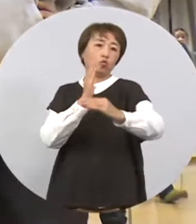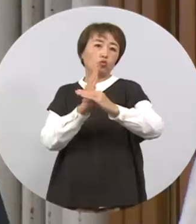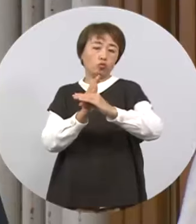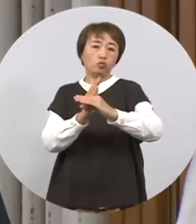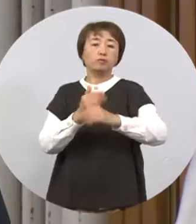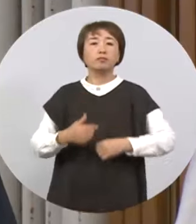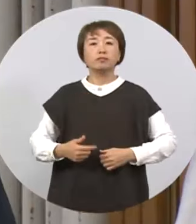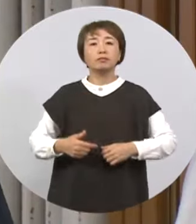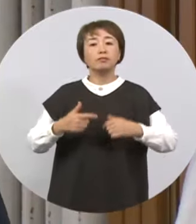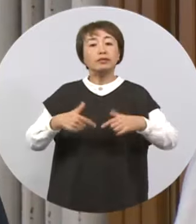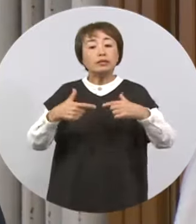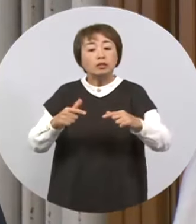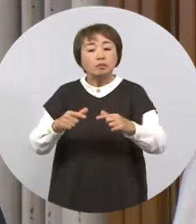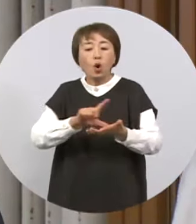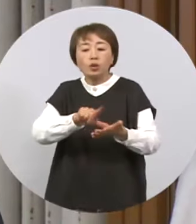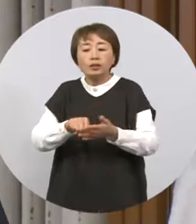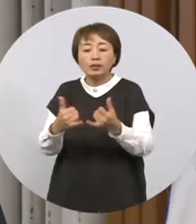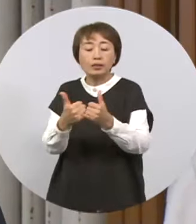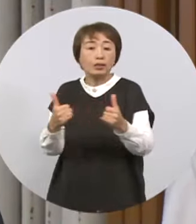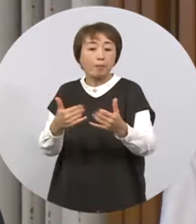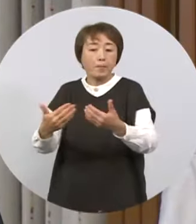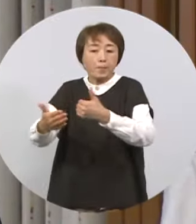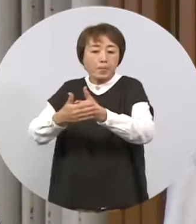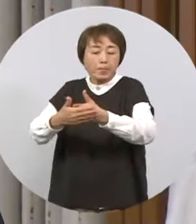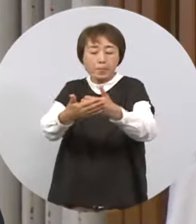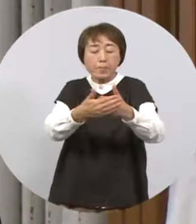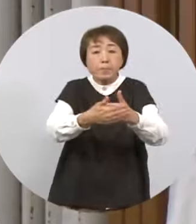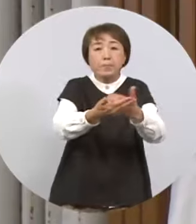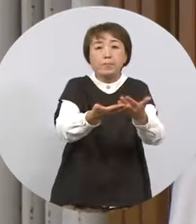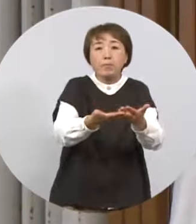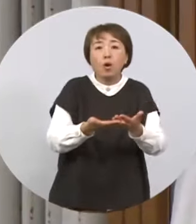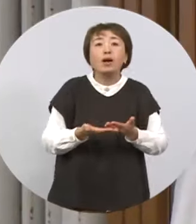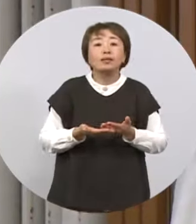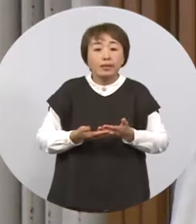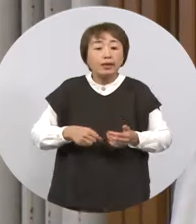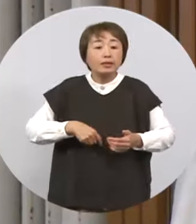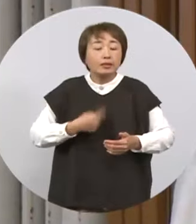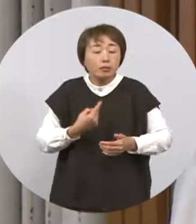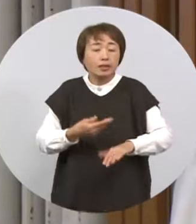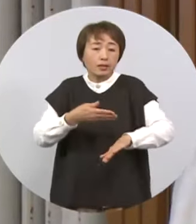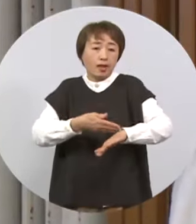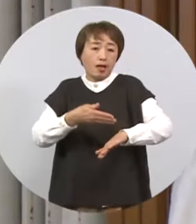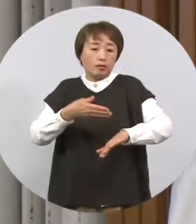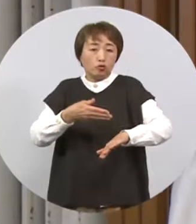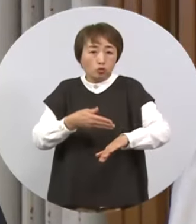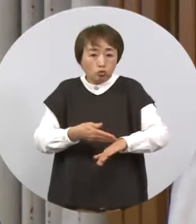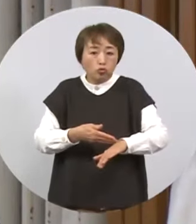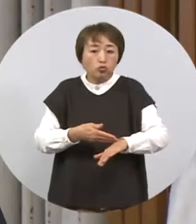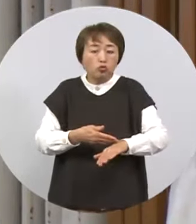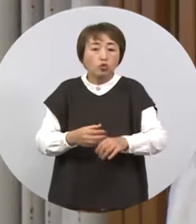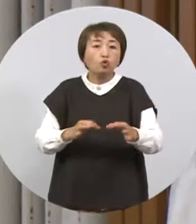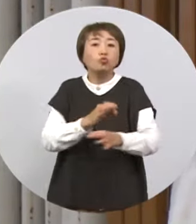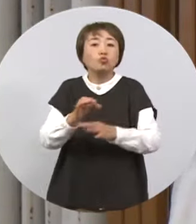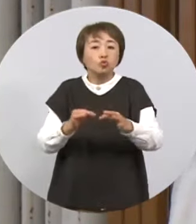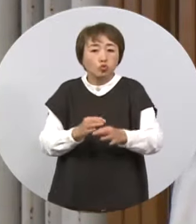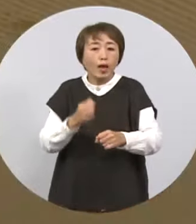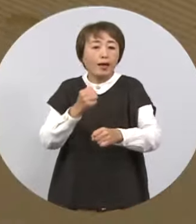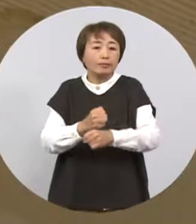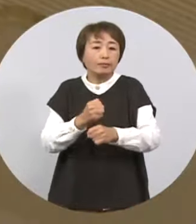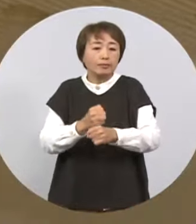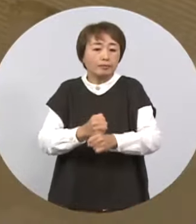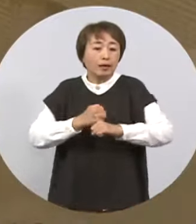は地域の方に協力を得ながら自分たちで練習運営制作なども行っています